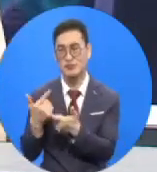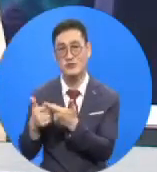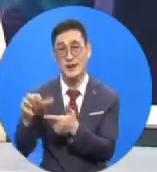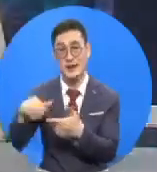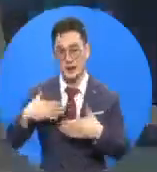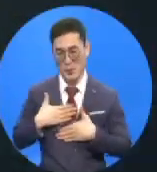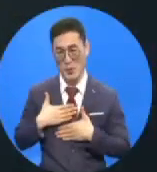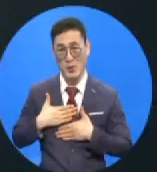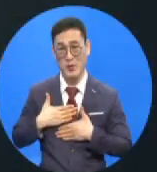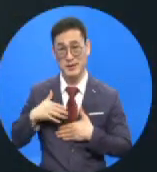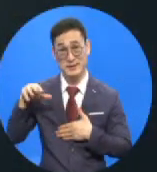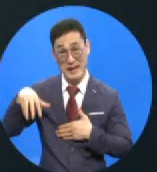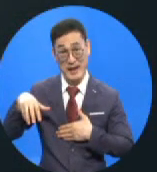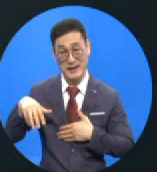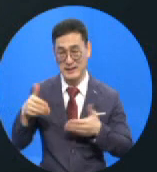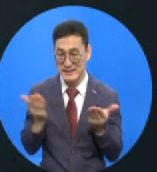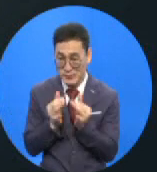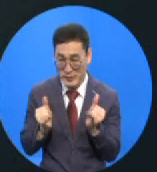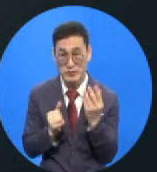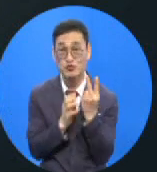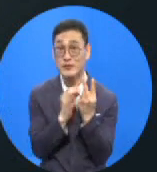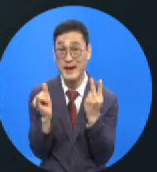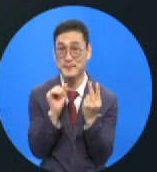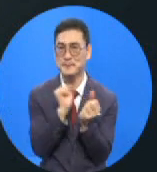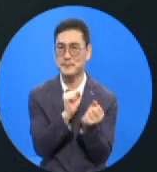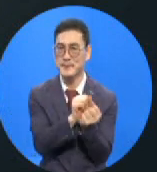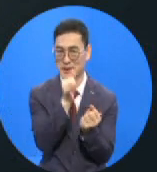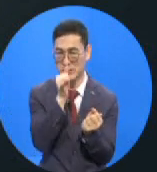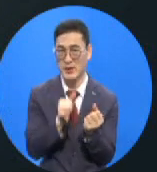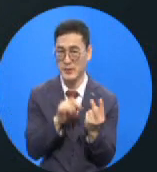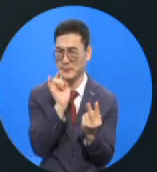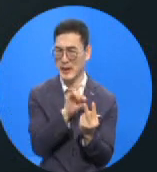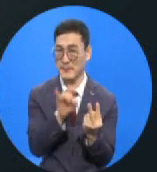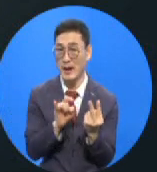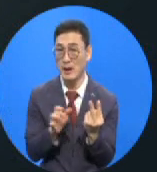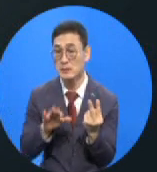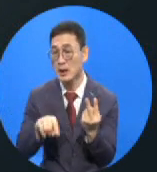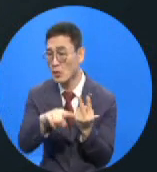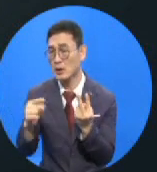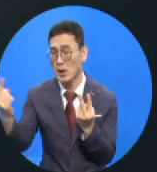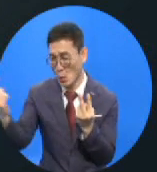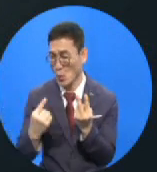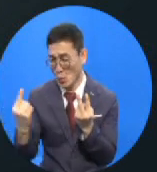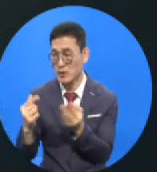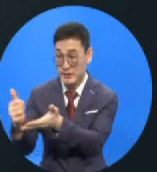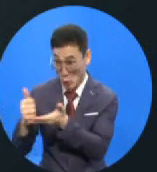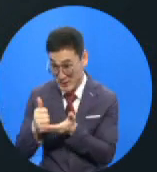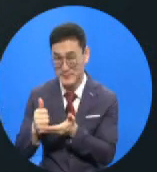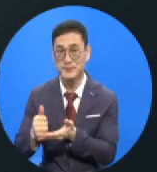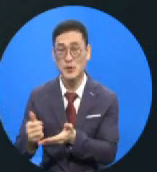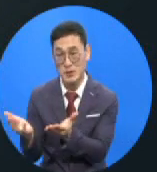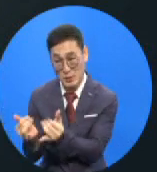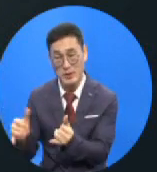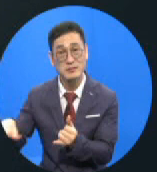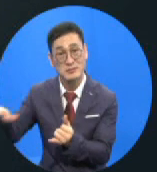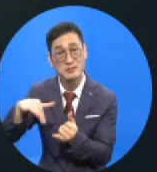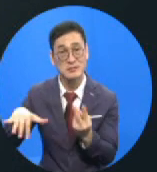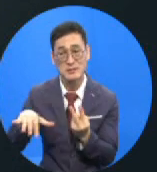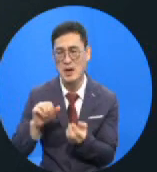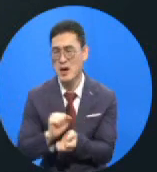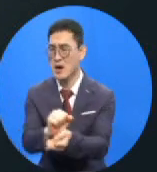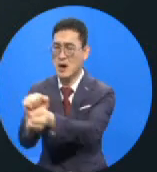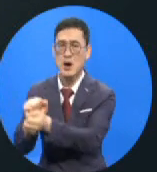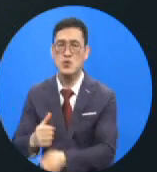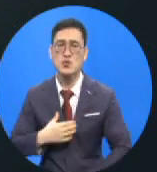거친 했잖아요 그래서 그 분들과 접촉한 보이 용계 직원 1천 500여명이 추가 확증 도 가능하다 이래서